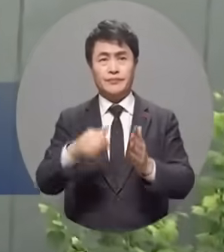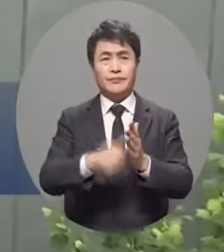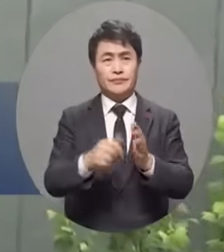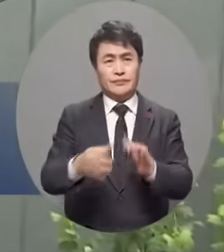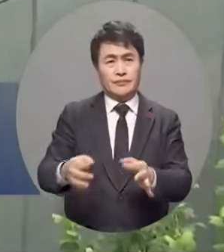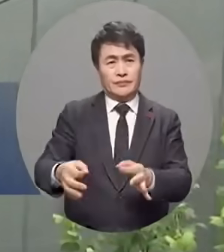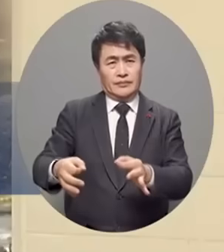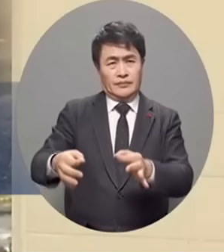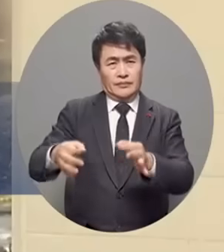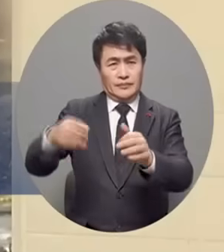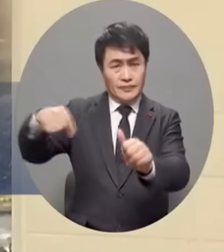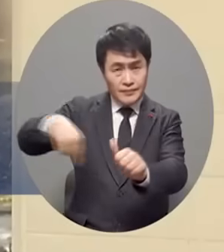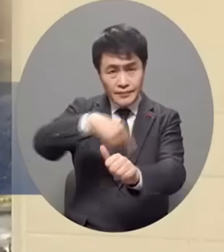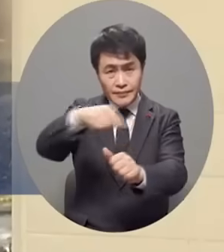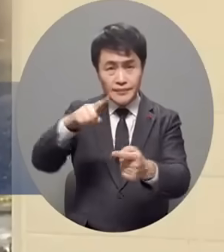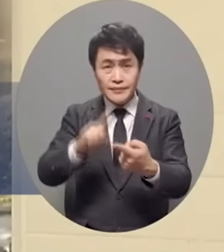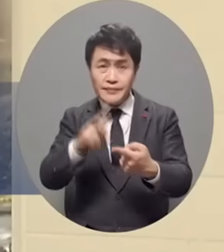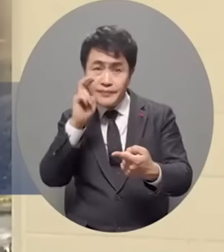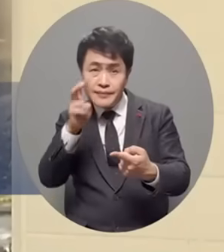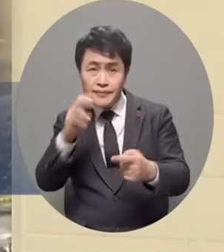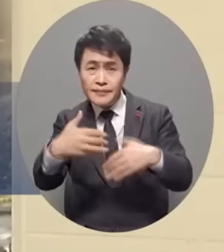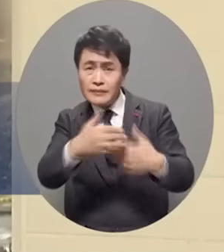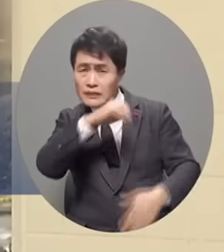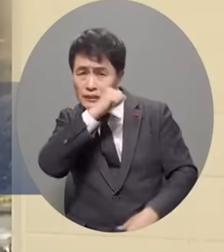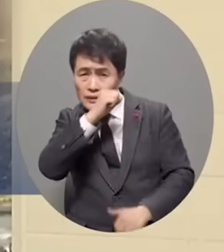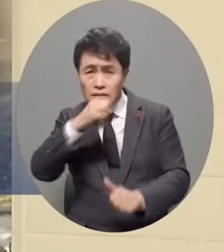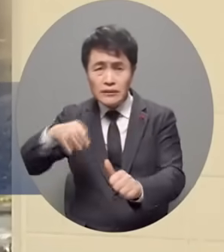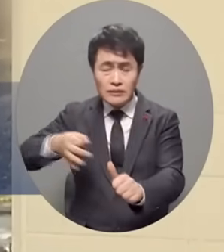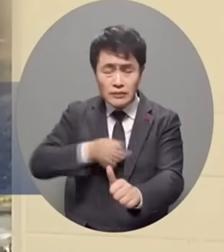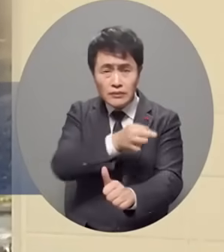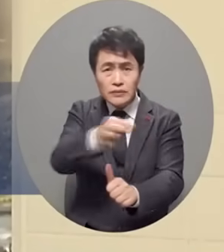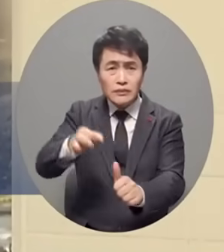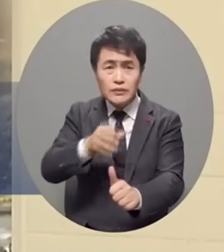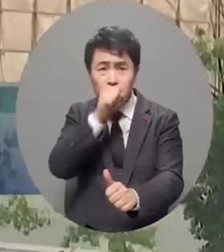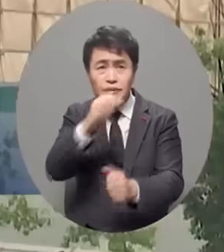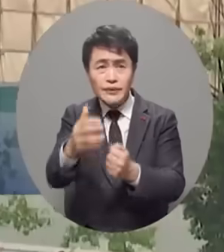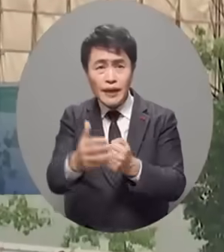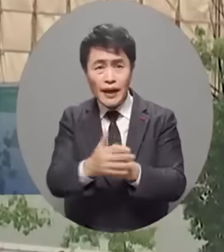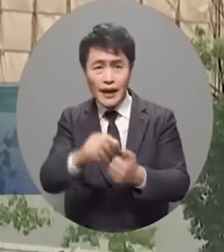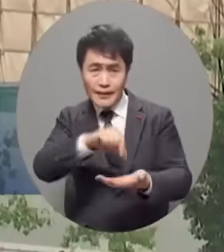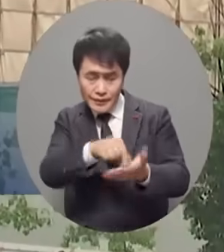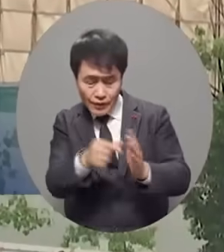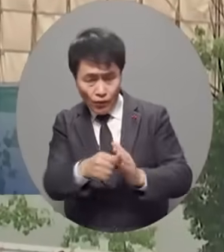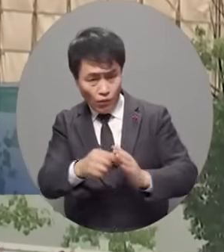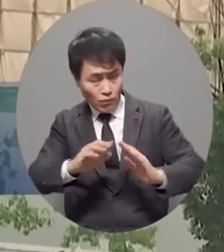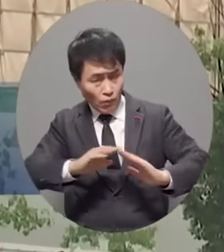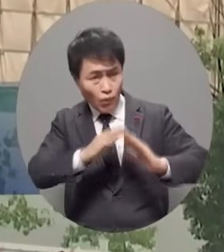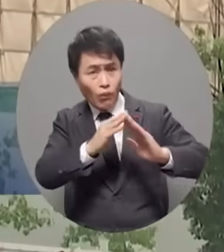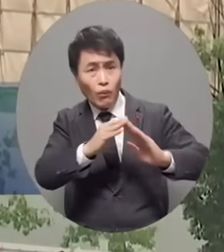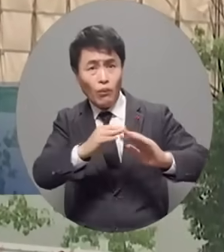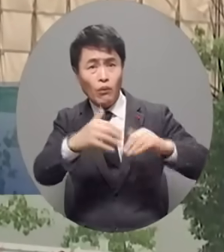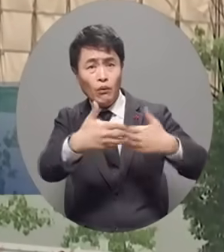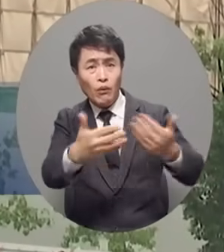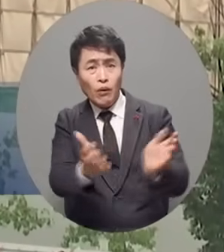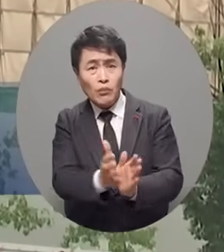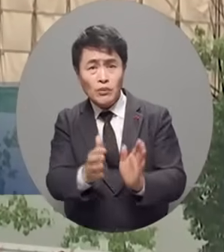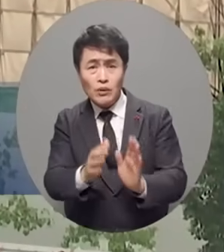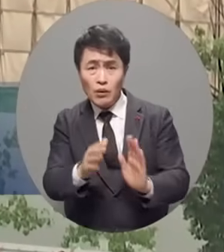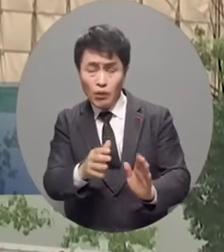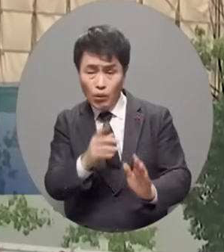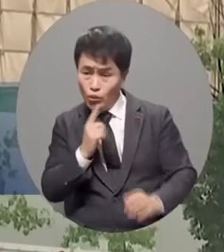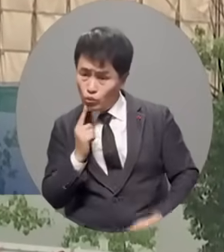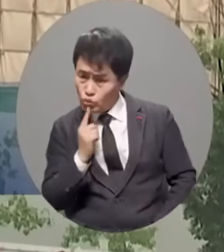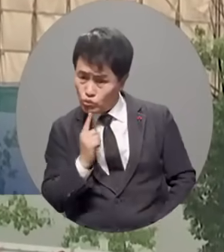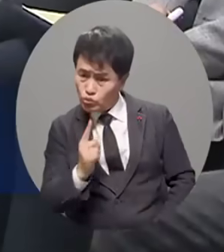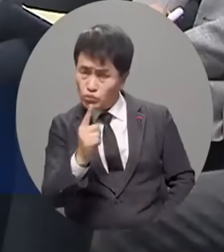원자재값이 상승한 상황 혹은 자금 상황이 안 좋은 상황에서 그런 적정한 예정 공사비라든가 그런 부분들이 수주하는 데 있어서